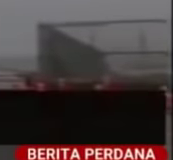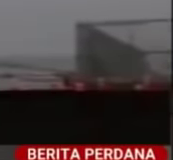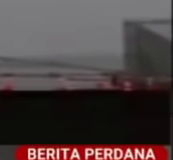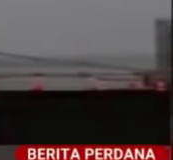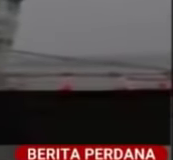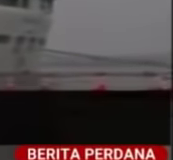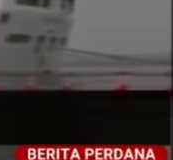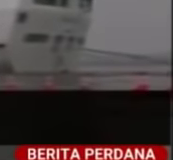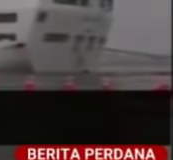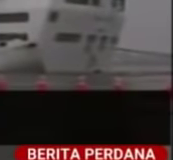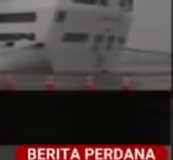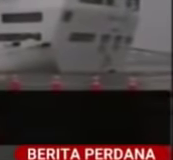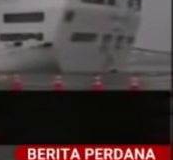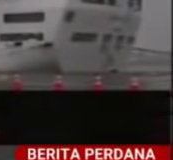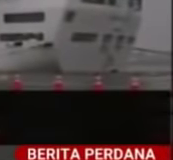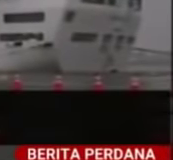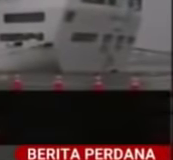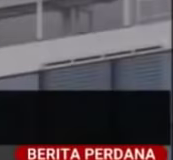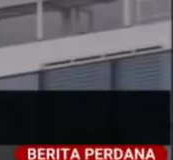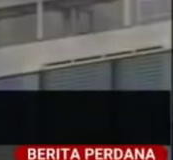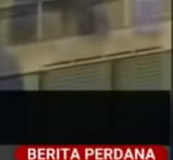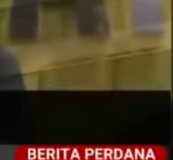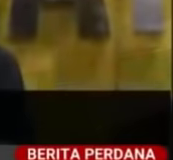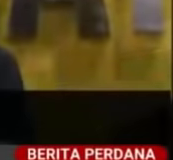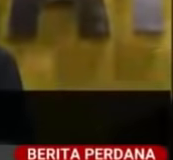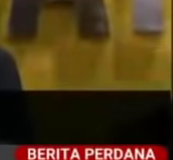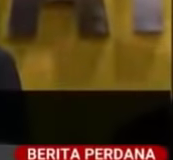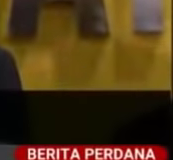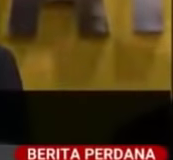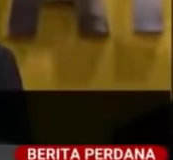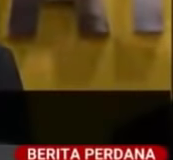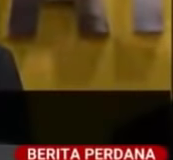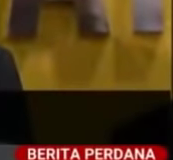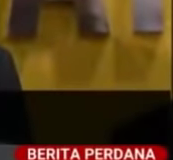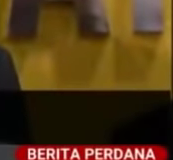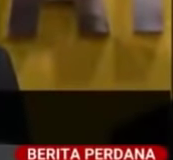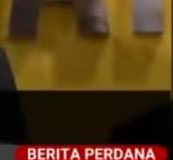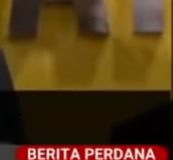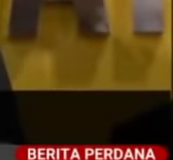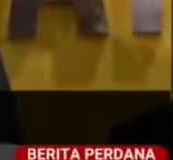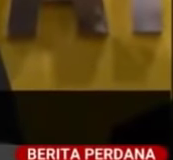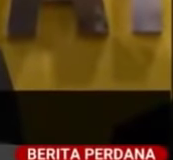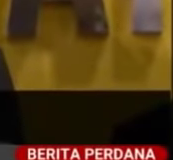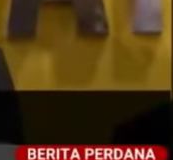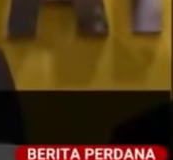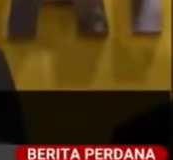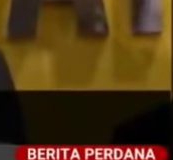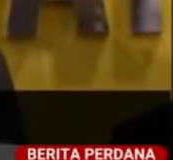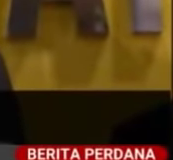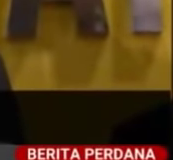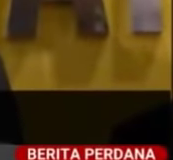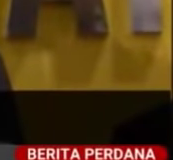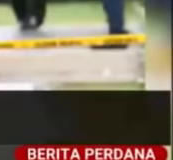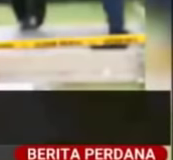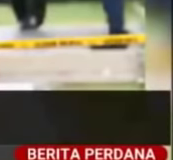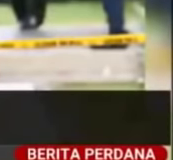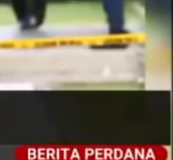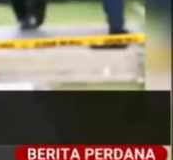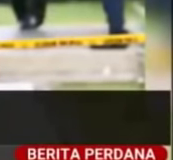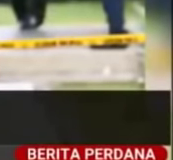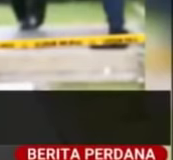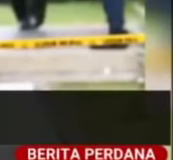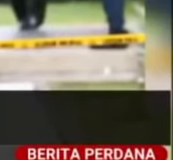2 rakyat Malaysia penumpang kapal Diamond Princess positif COVID-19. 107 yang dikuarantin setelah pulang dari Wuhan dibenarkan